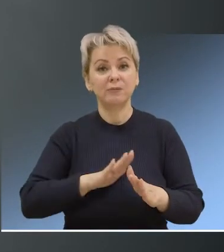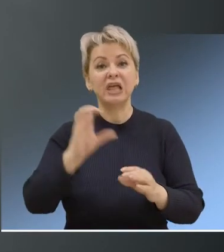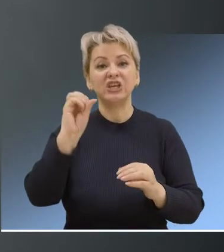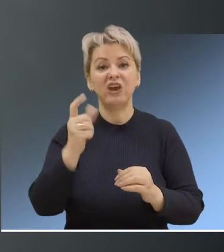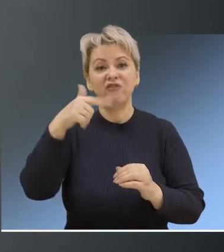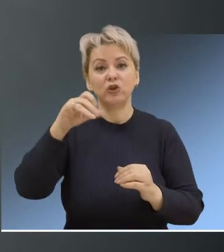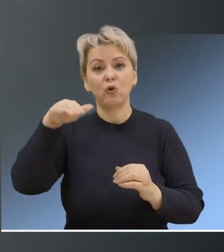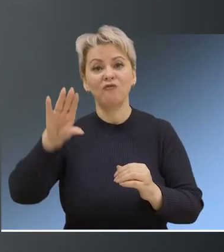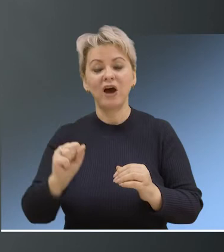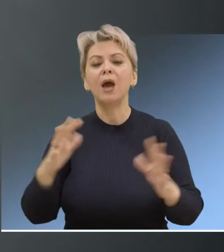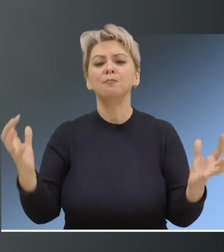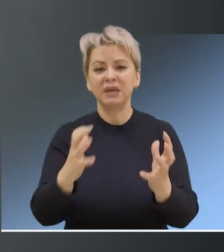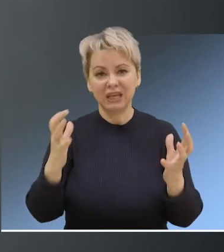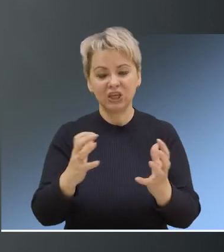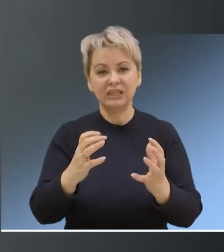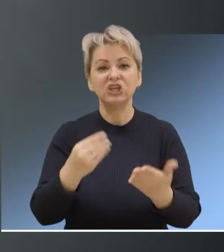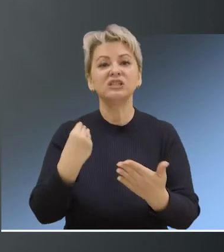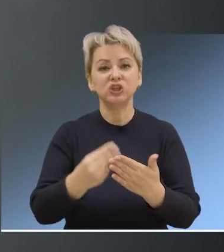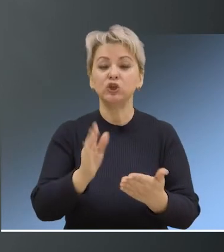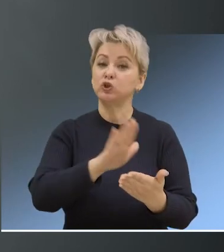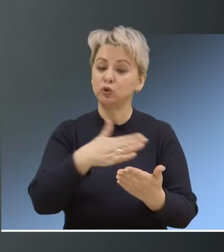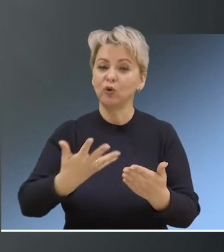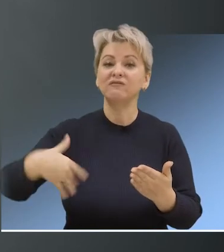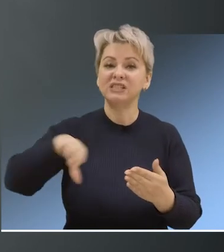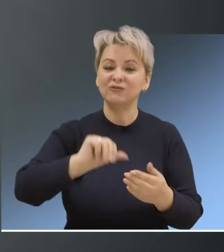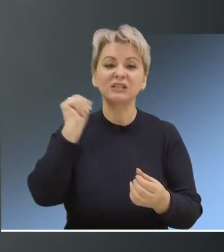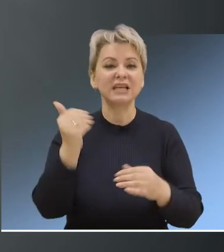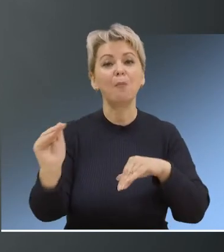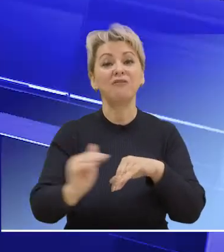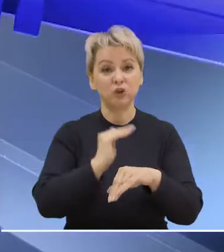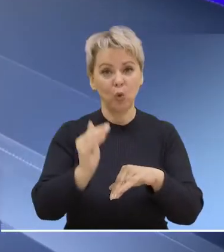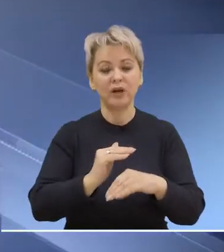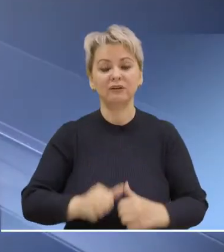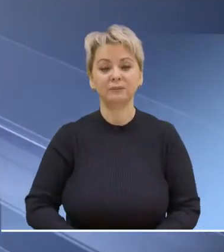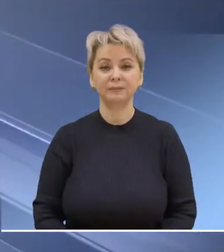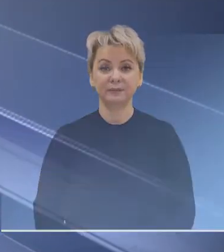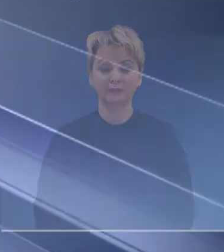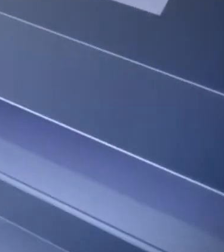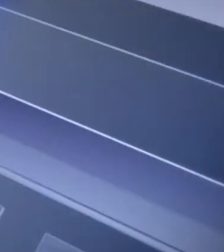Елена Ветрова. Берегите и цените друг друга. Всего вам самого доброго.